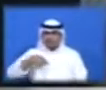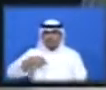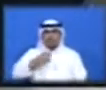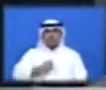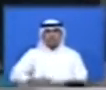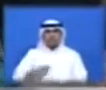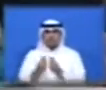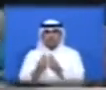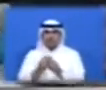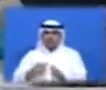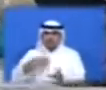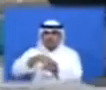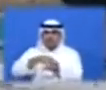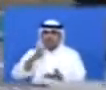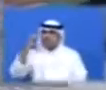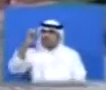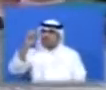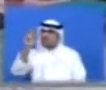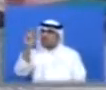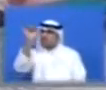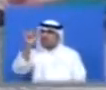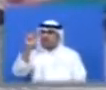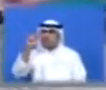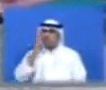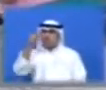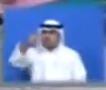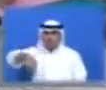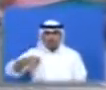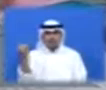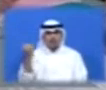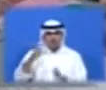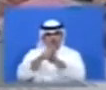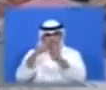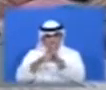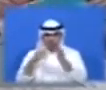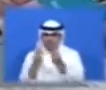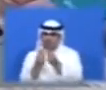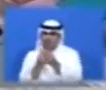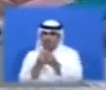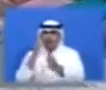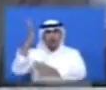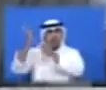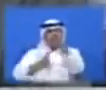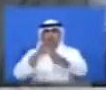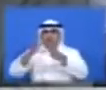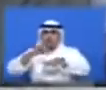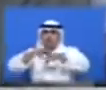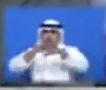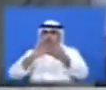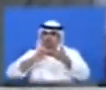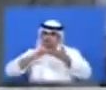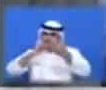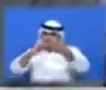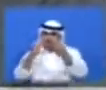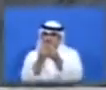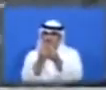في دعم البرامج والآليات الجديدة والمبتكرة لمساعدة الملايين من المهمشين والفقراء في العالم،